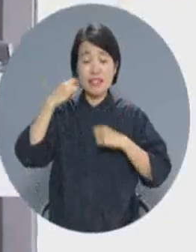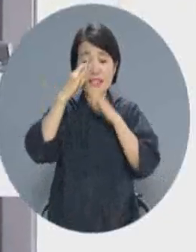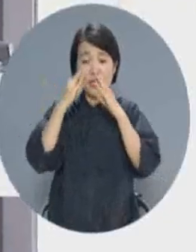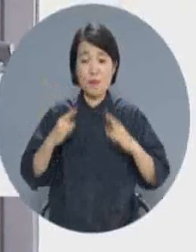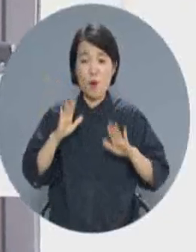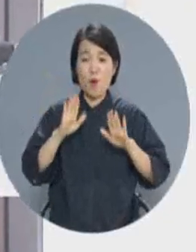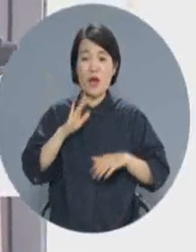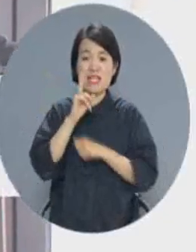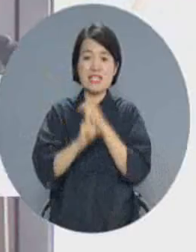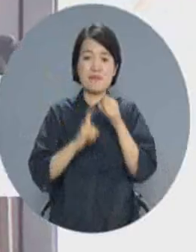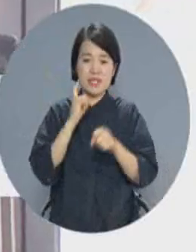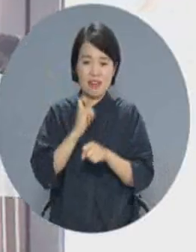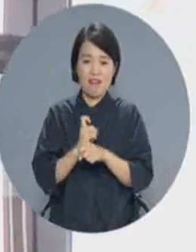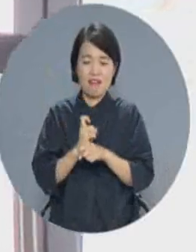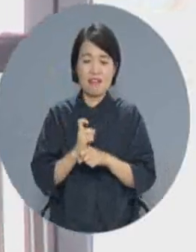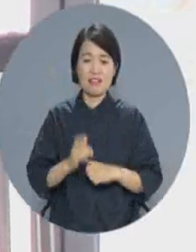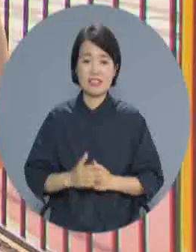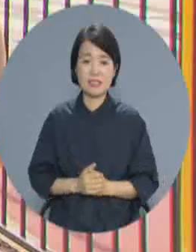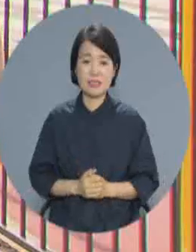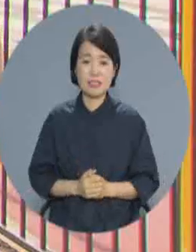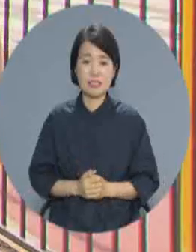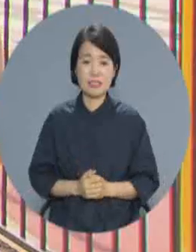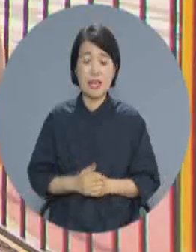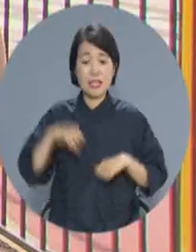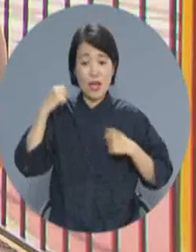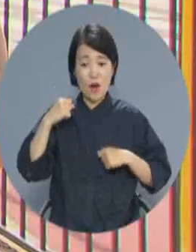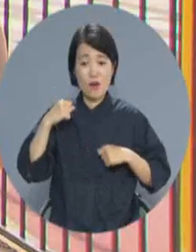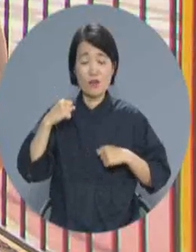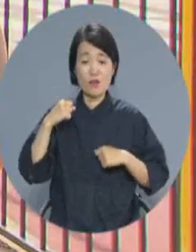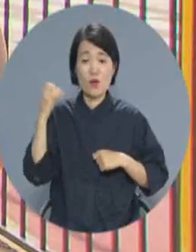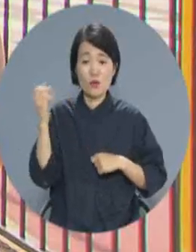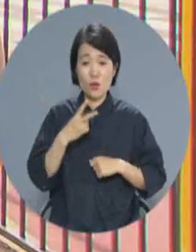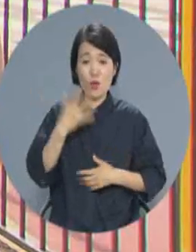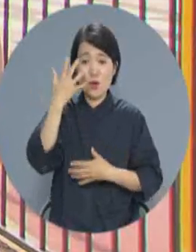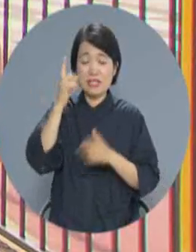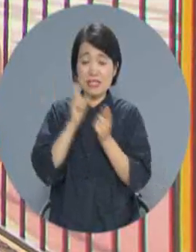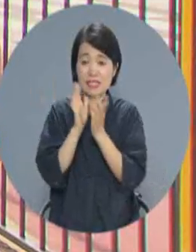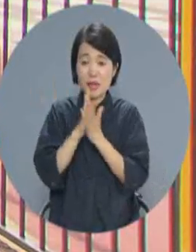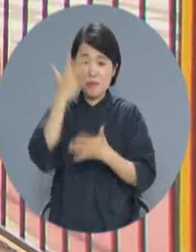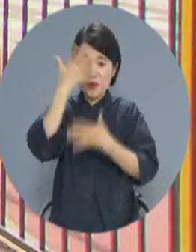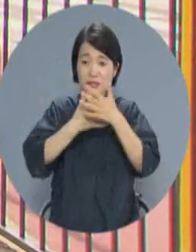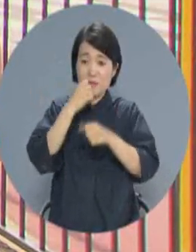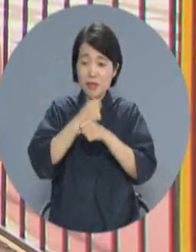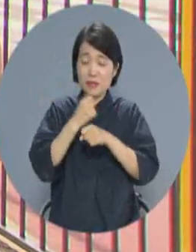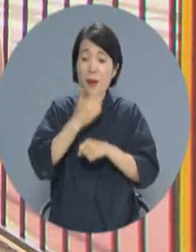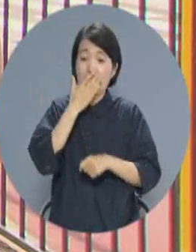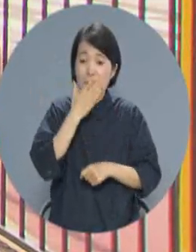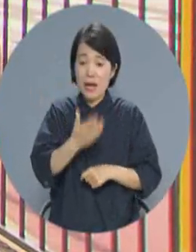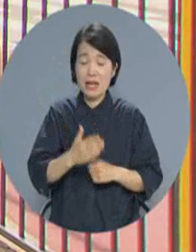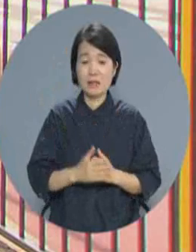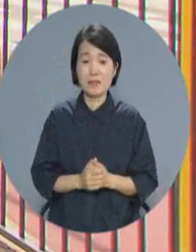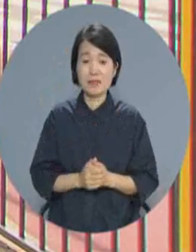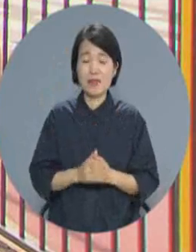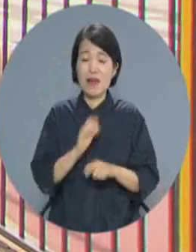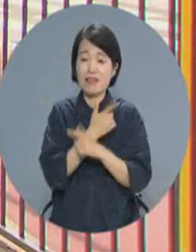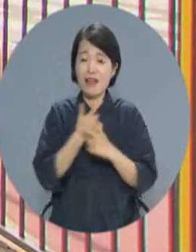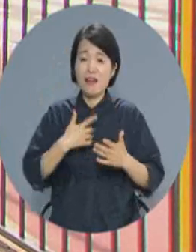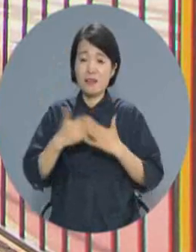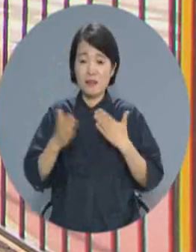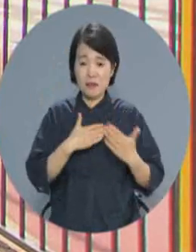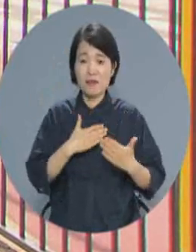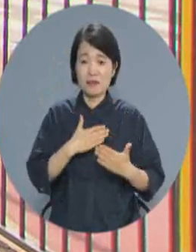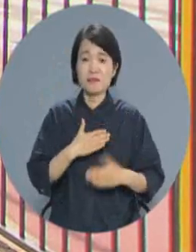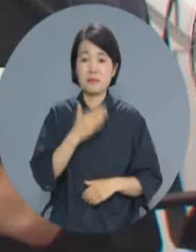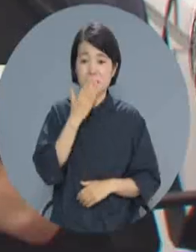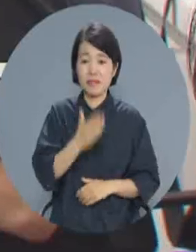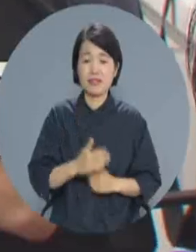올해 11년째를 맞았습니다. 연극과 뮤지컬뿐 아니라 직접 영상 제작까지 하면서 폭넓은 경험을 할 수